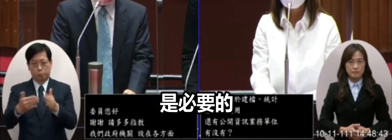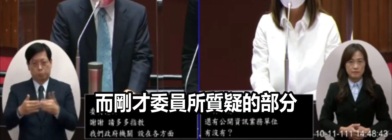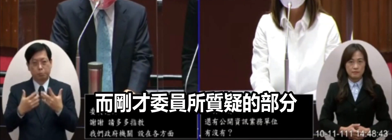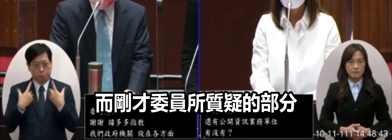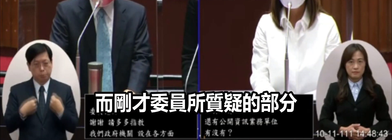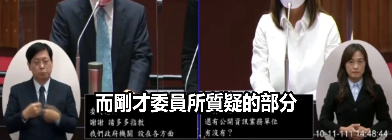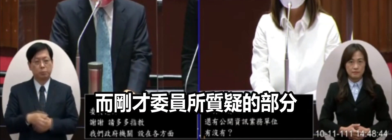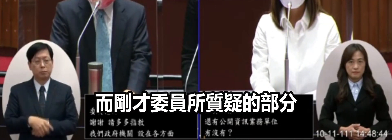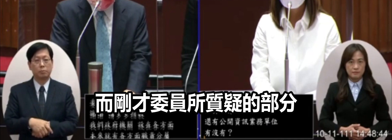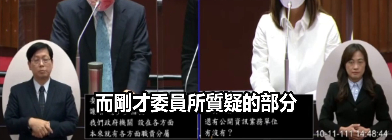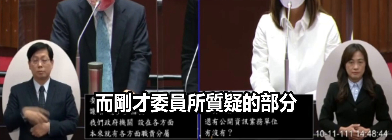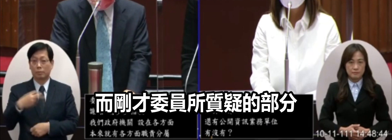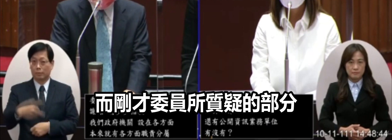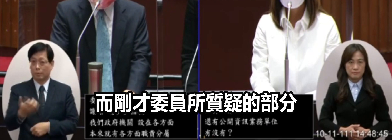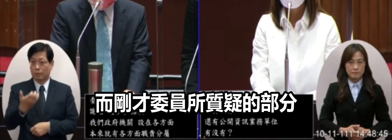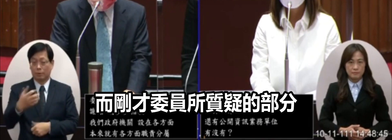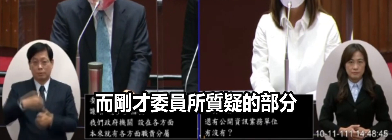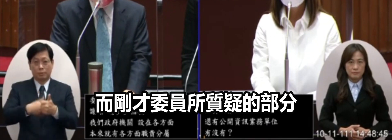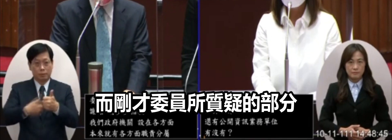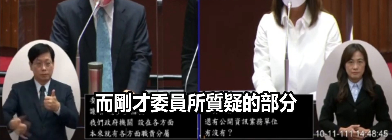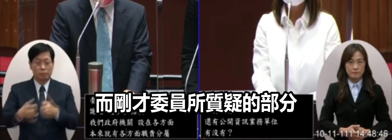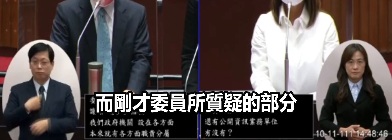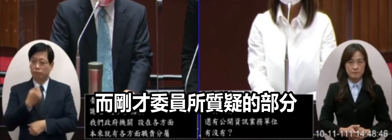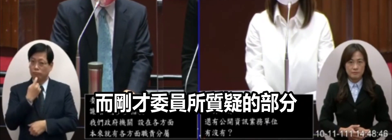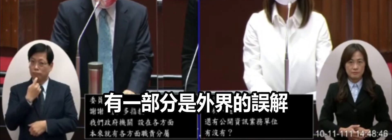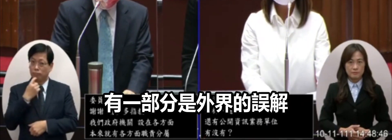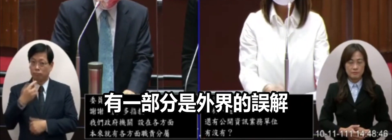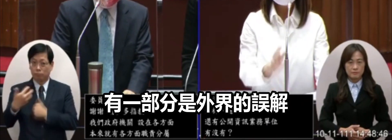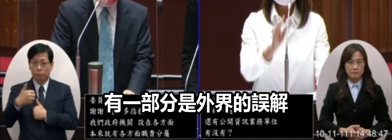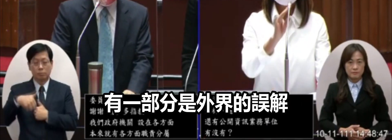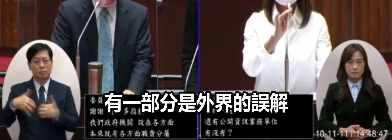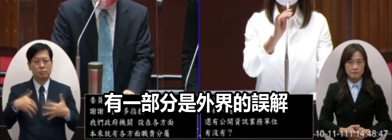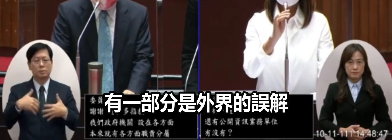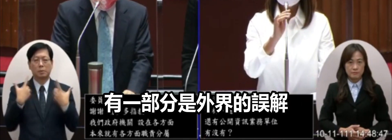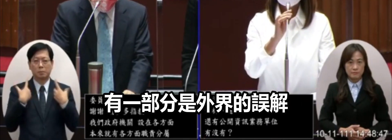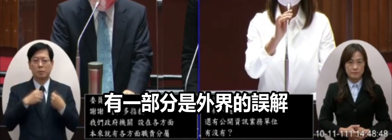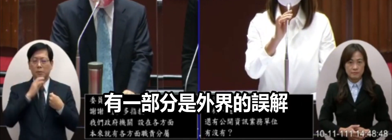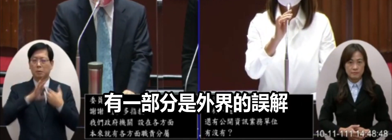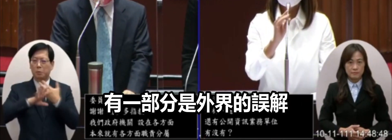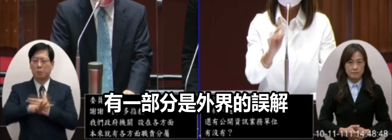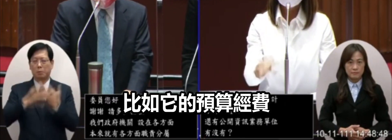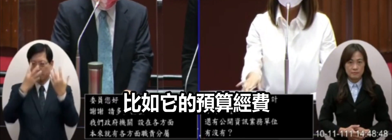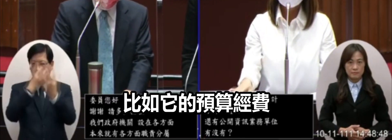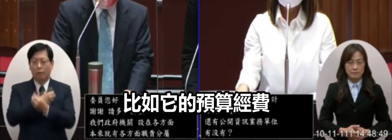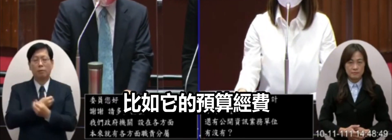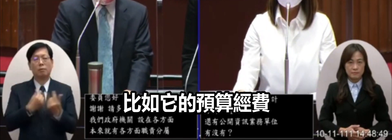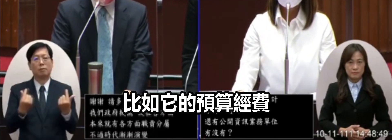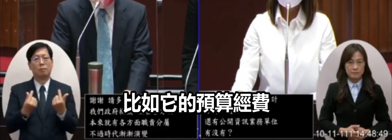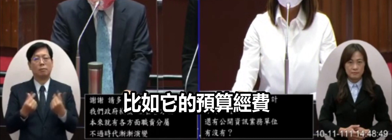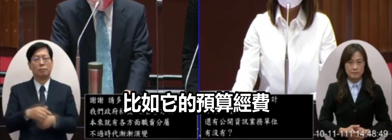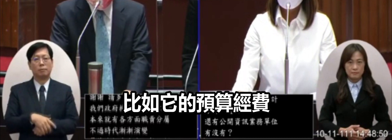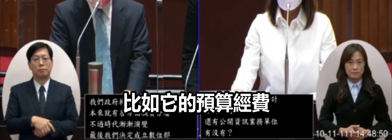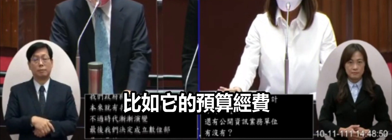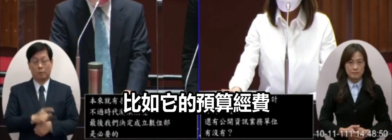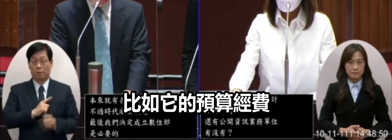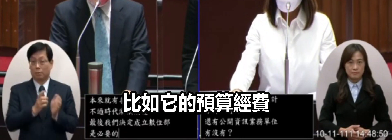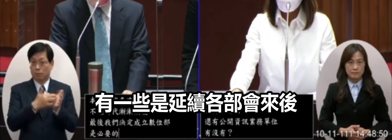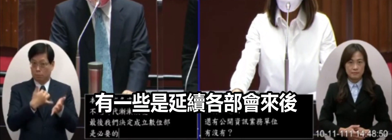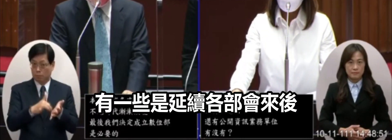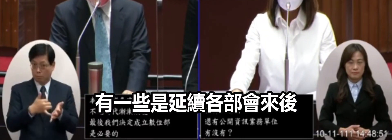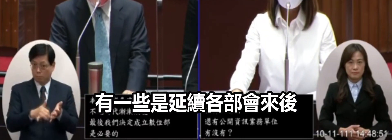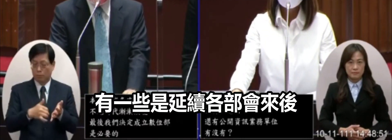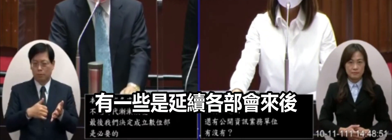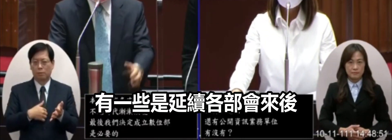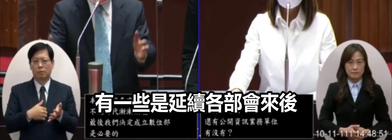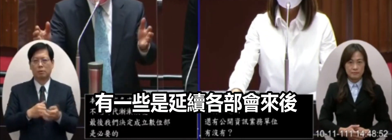的。而刚才委员所质疑的部分，有一部分是外界的误解，比如他的预算经费